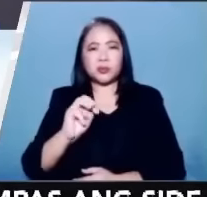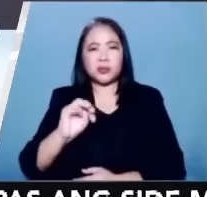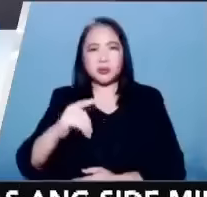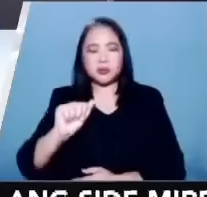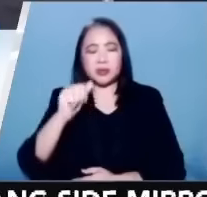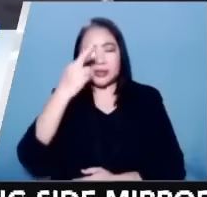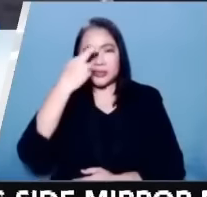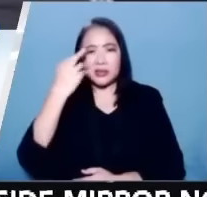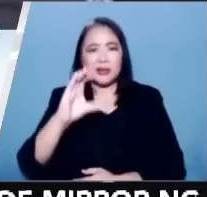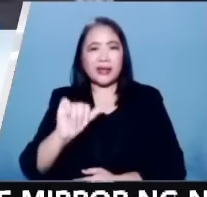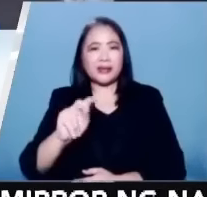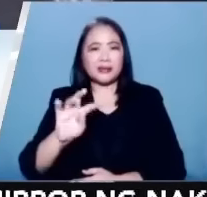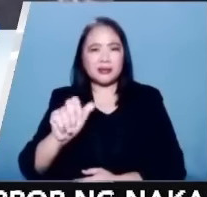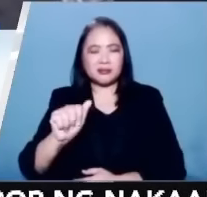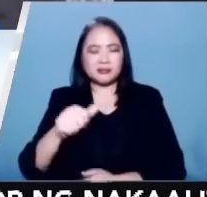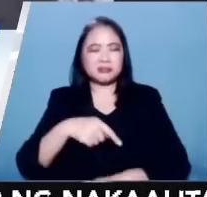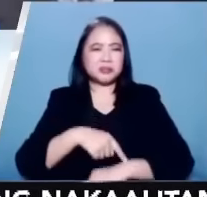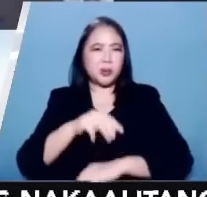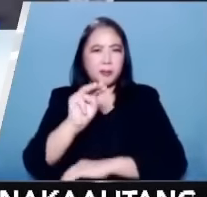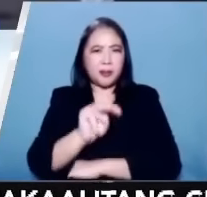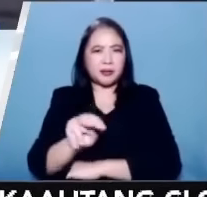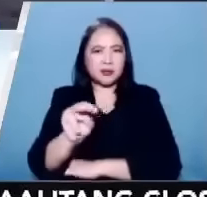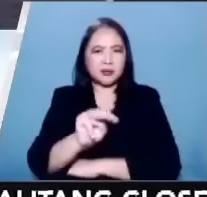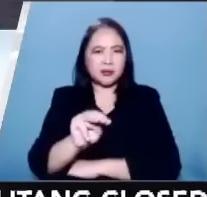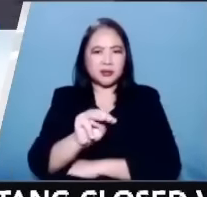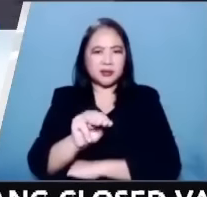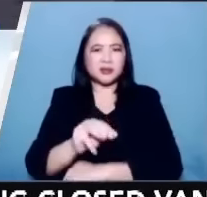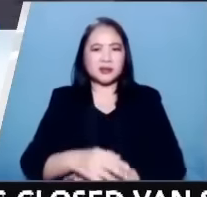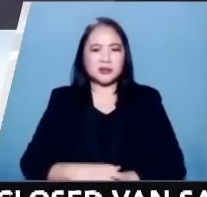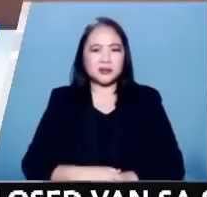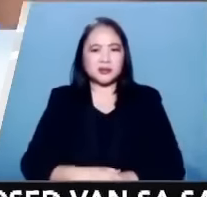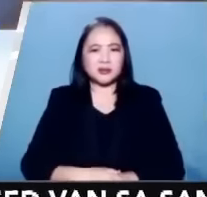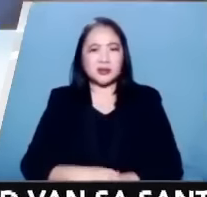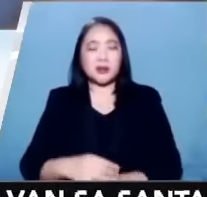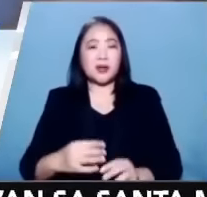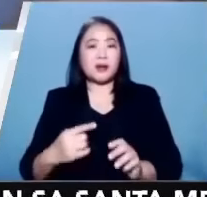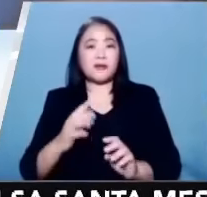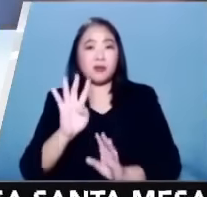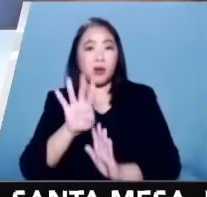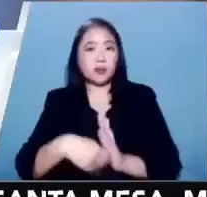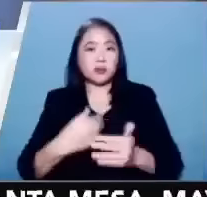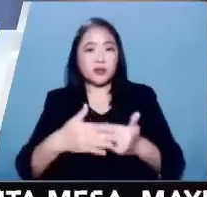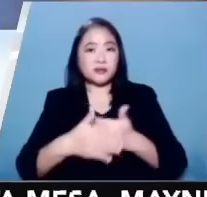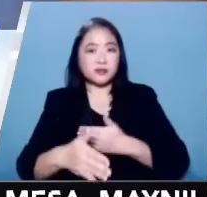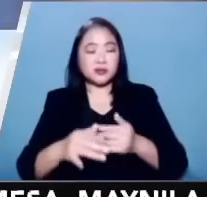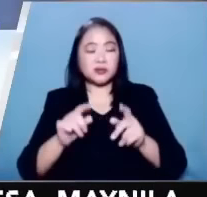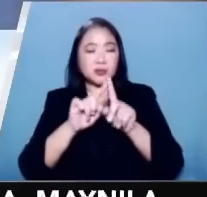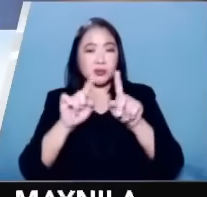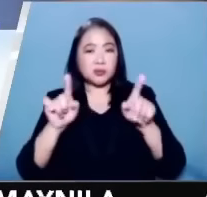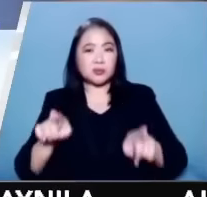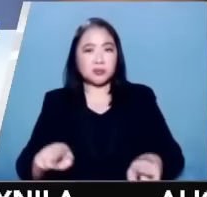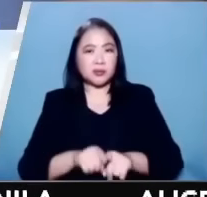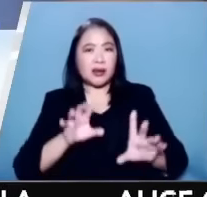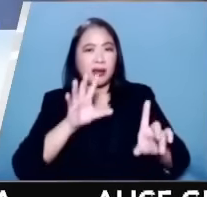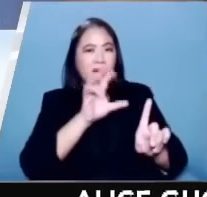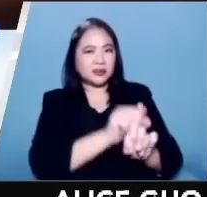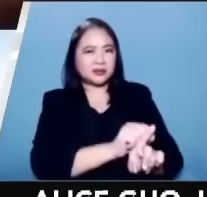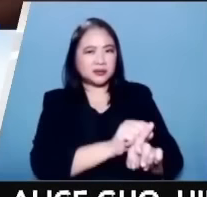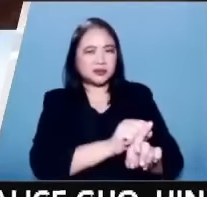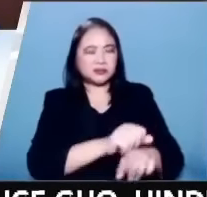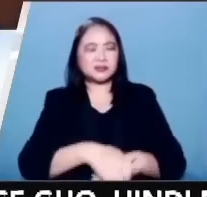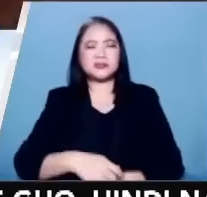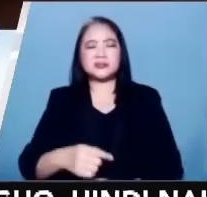Lunes apat na araw matapos lumabas ang arrest warrant laban sa kanya ayon sa pulisya taong 2020 ng